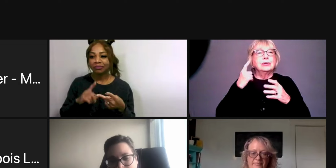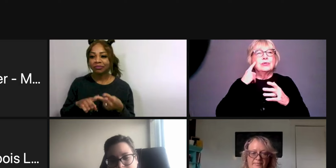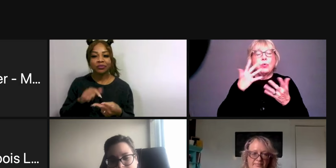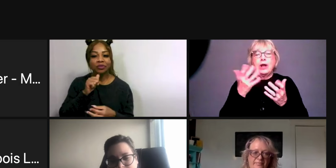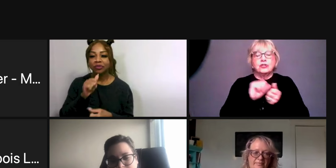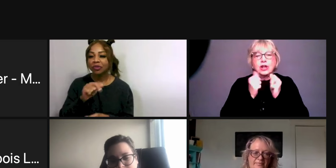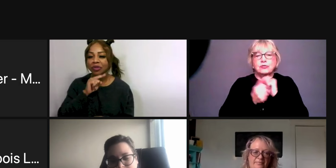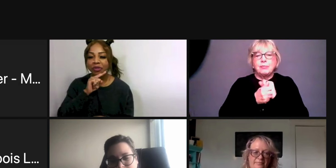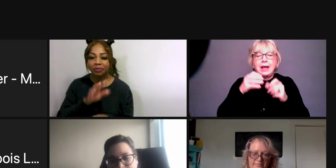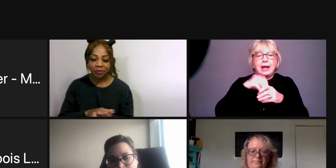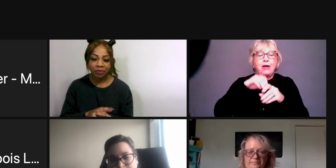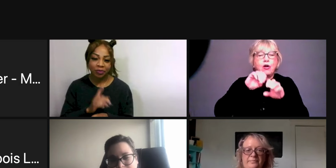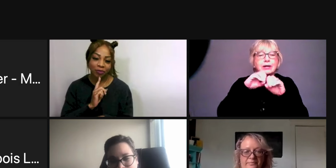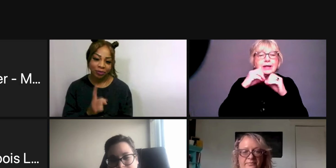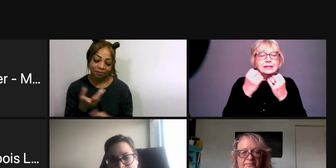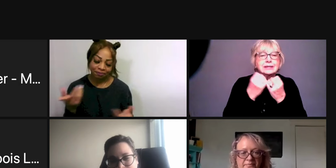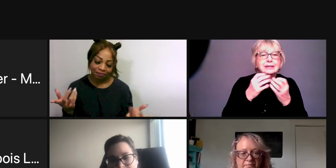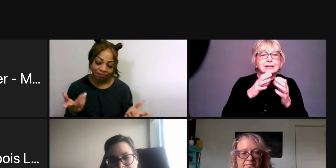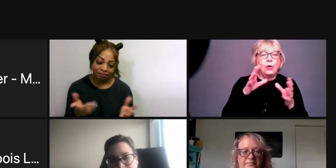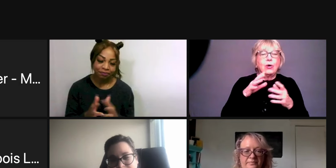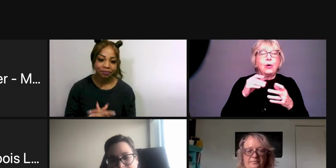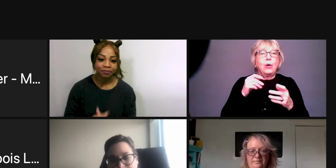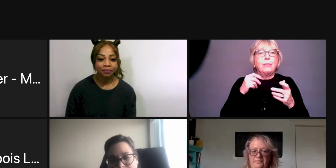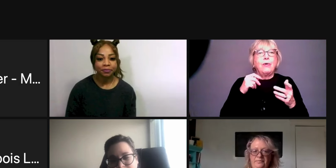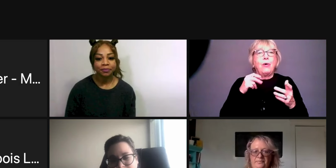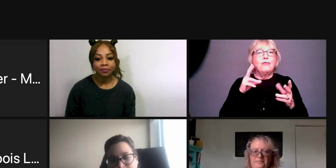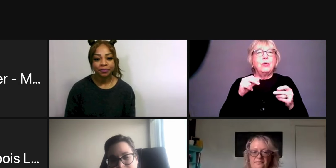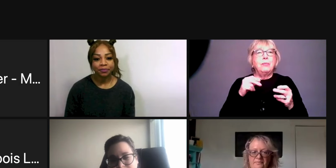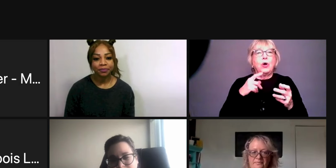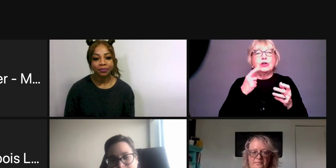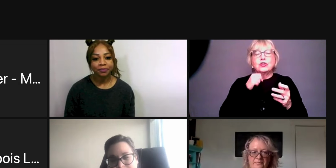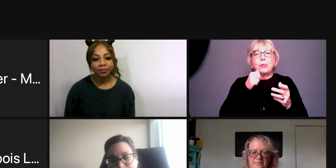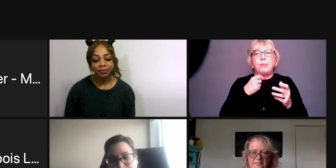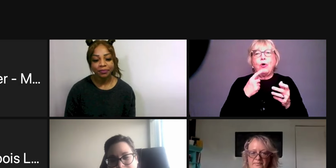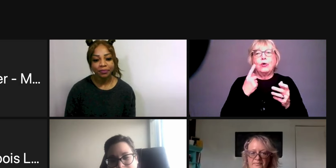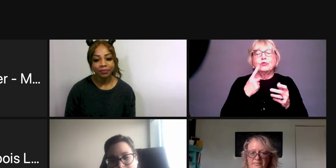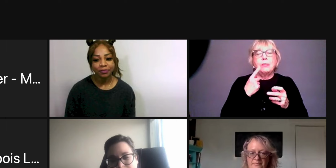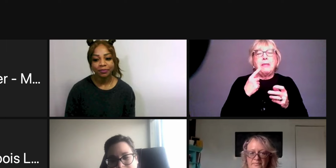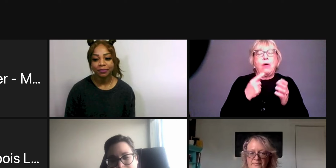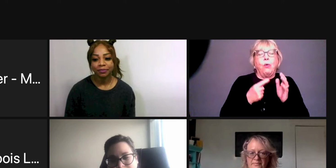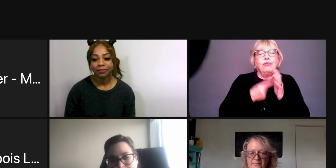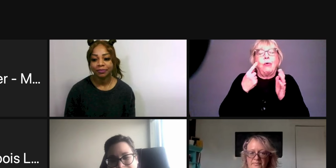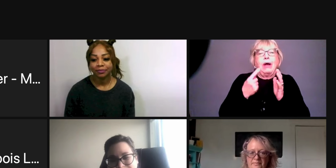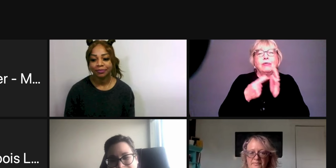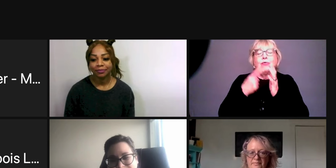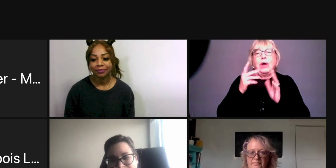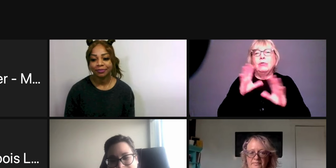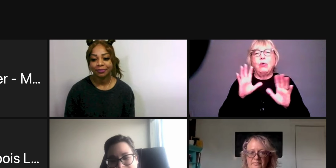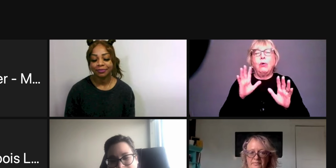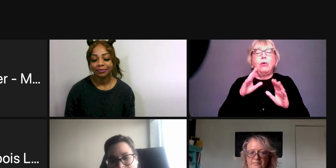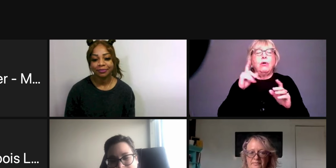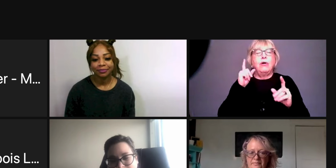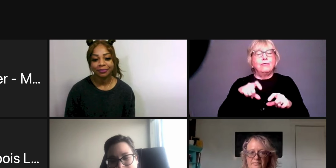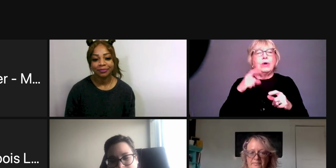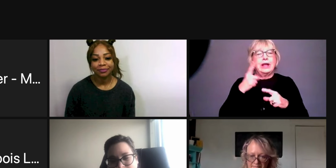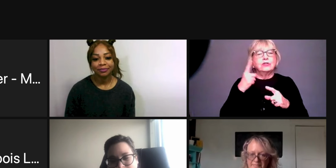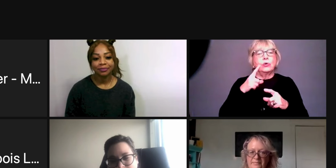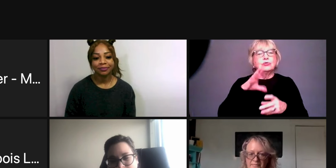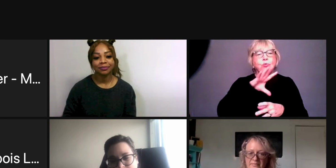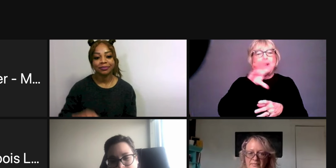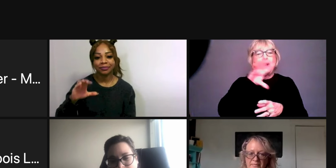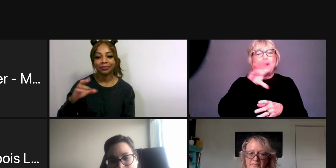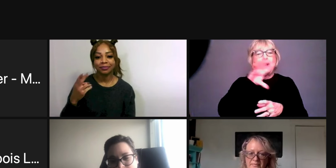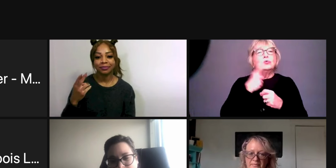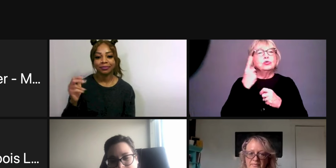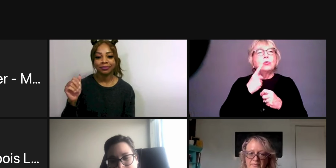dans l'organisation que ce soit pas quelque chose de ponctuel un engagement ponctuel mais vraiment quelque chose qui devienne partie intégrante de l